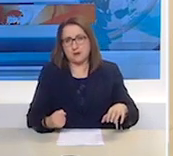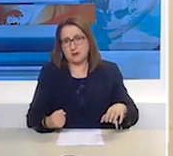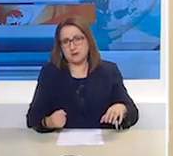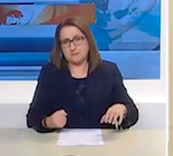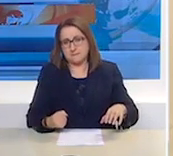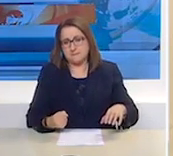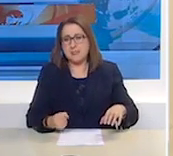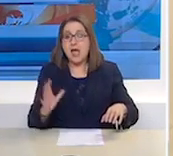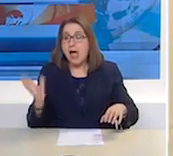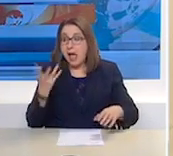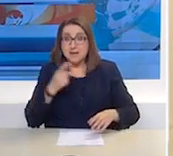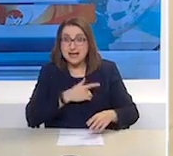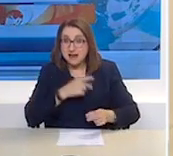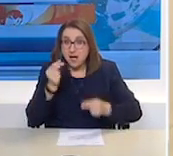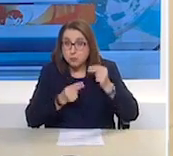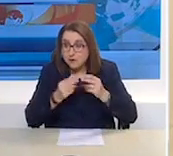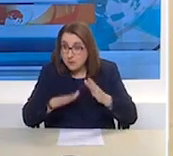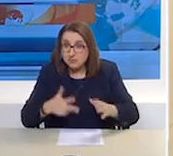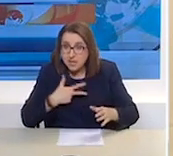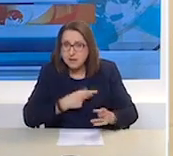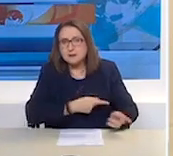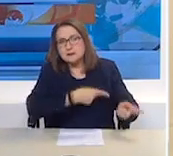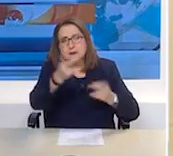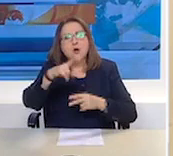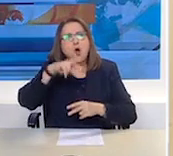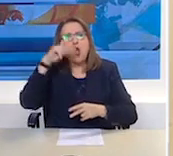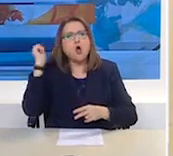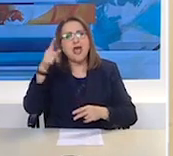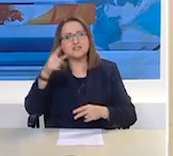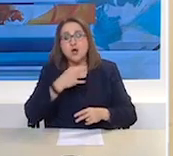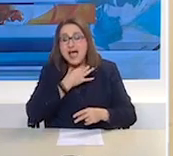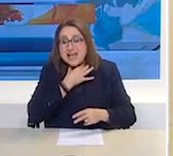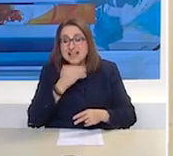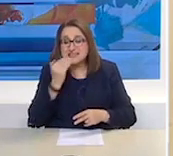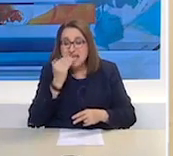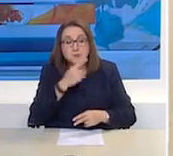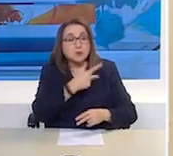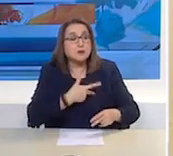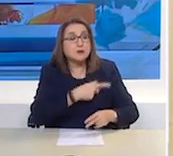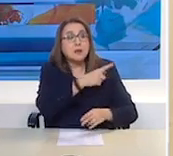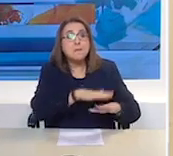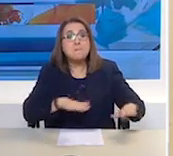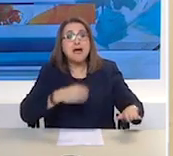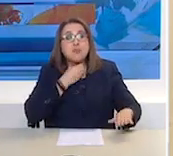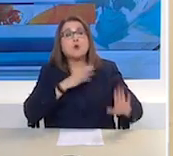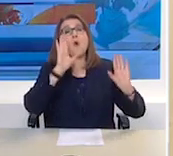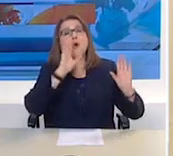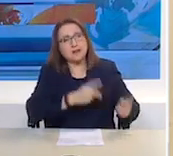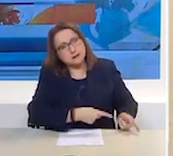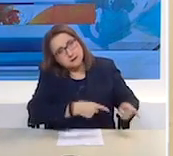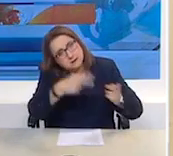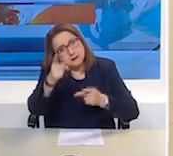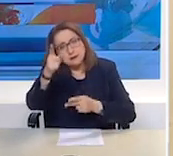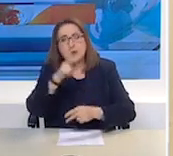από το ΟΝΑΣΙΟ. Το ίδιο γίνεται και με τα παιδιατρικά περιστατικά. Τα έκτακτα και επίγοντα περιστατικά που χρήζουν καρδιοχειρουργικής